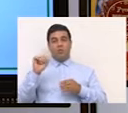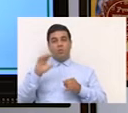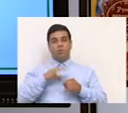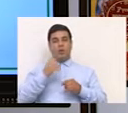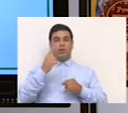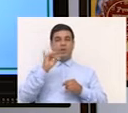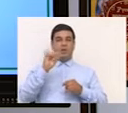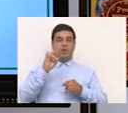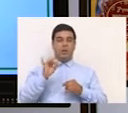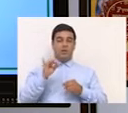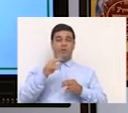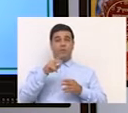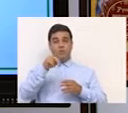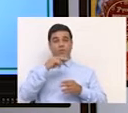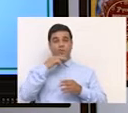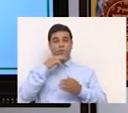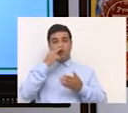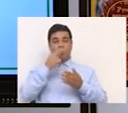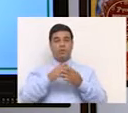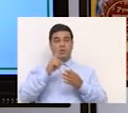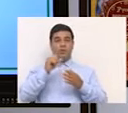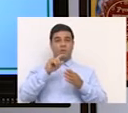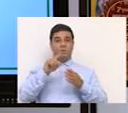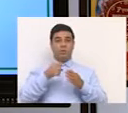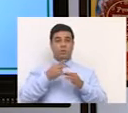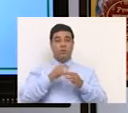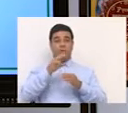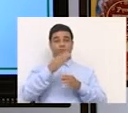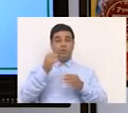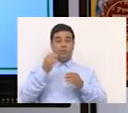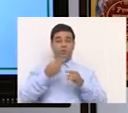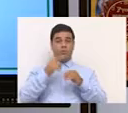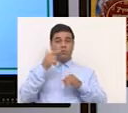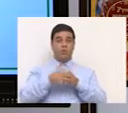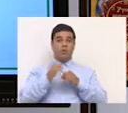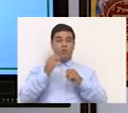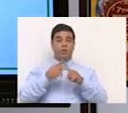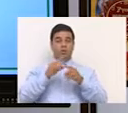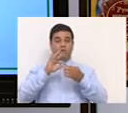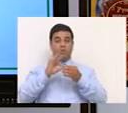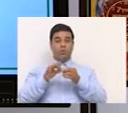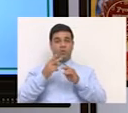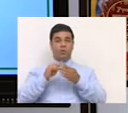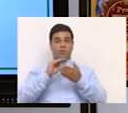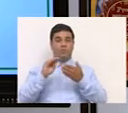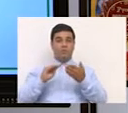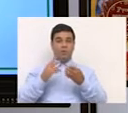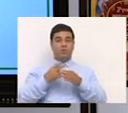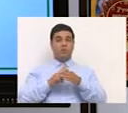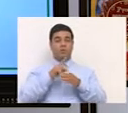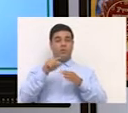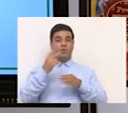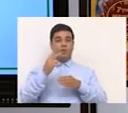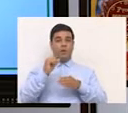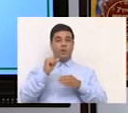раз. Вам нужно внимательно следить за запятой. Вы поняли, как устроены сложно сочиненные предложения с такими союзами. У них